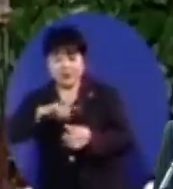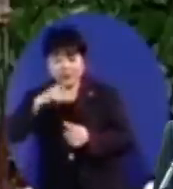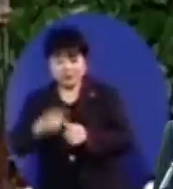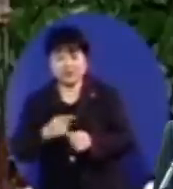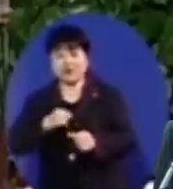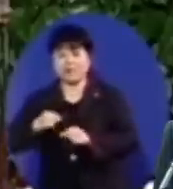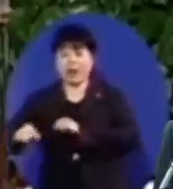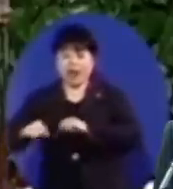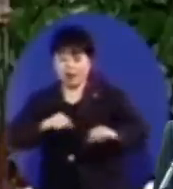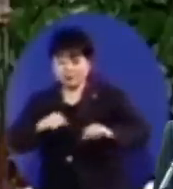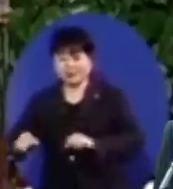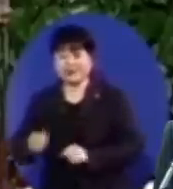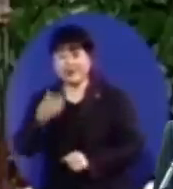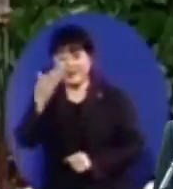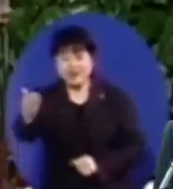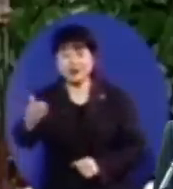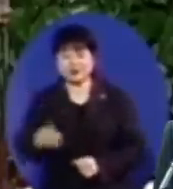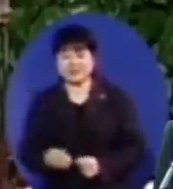여러분이 바로 화차입니다.